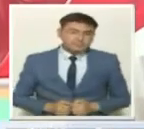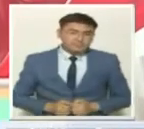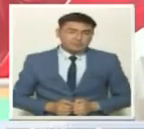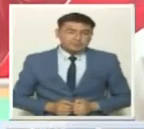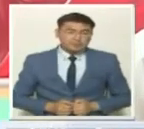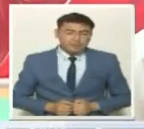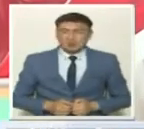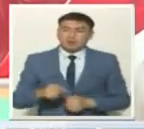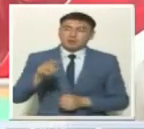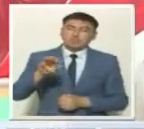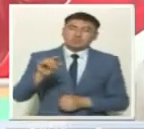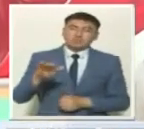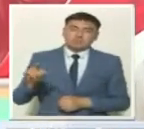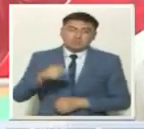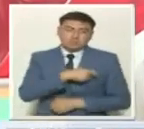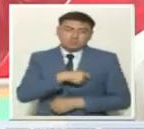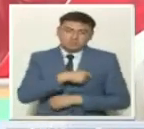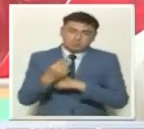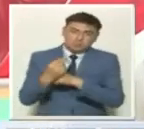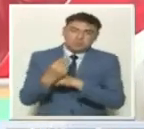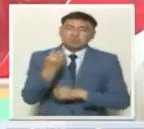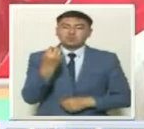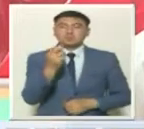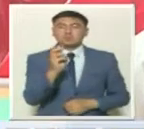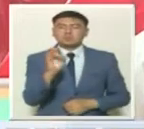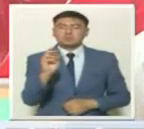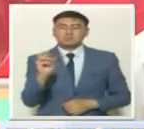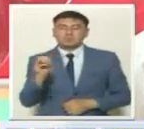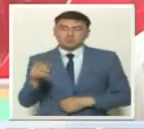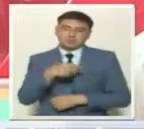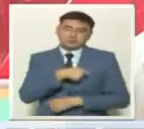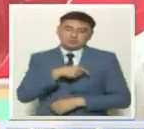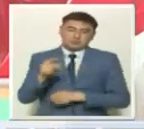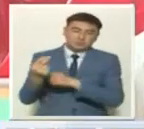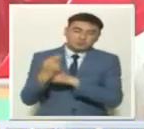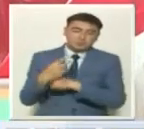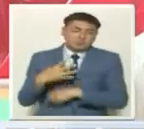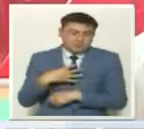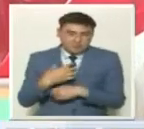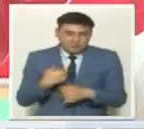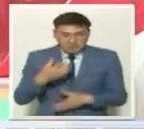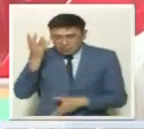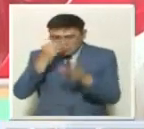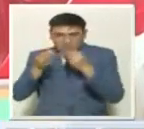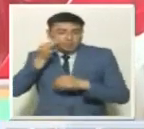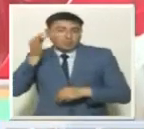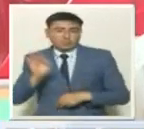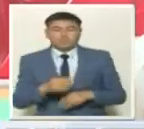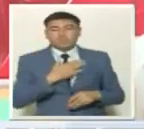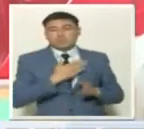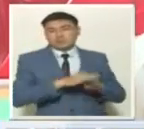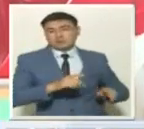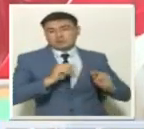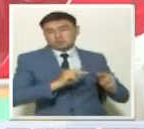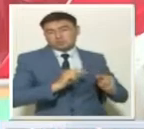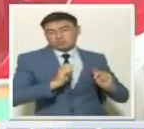Подготовили меня тренеры Мухтар Джулдасов и Берекет Нурбаев. И сейчас я передаю полученные знания своим ученикам. Соревнования длились 2 дня. В